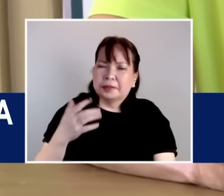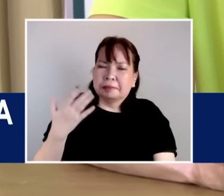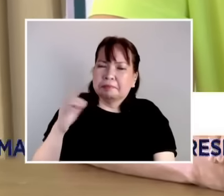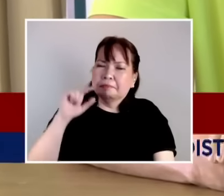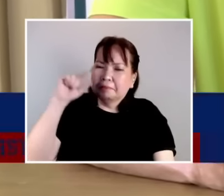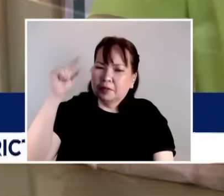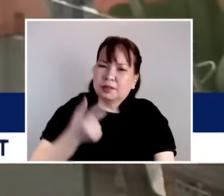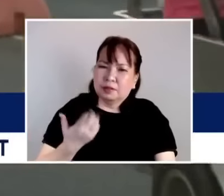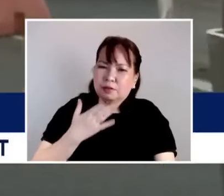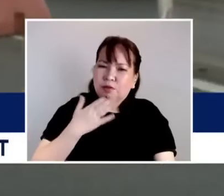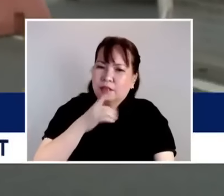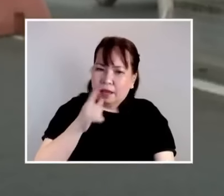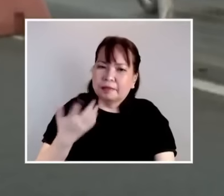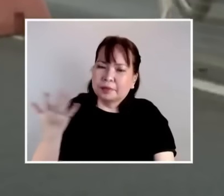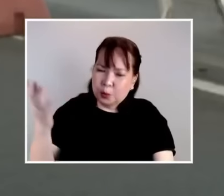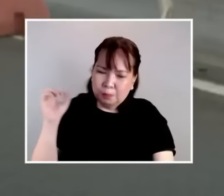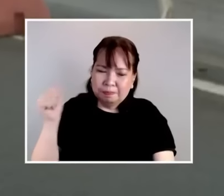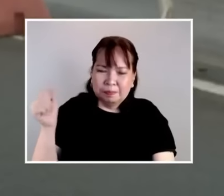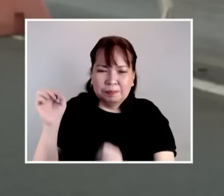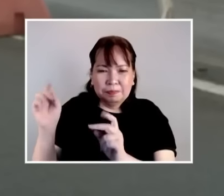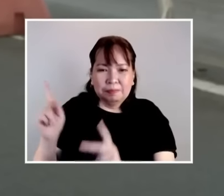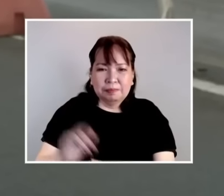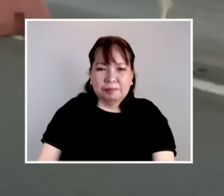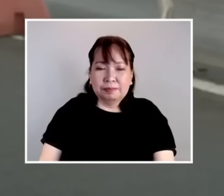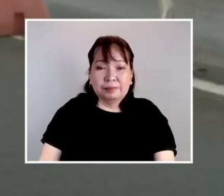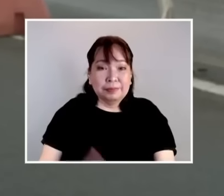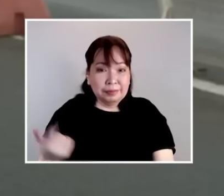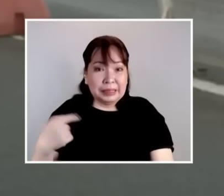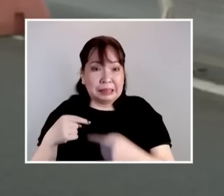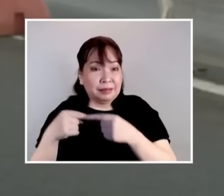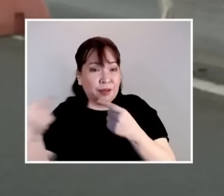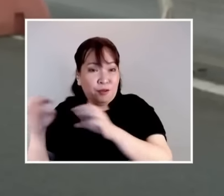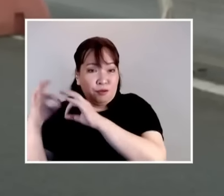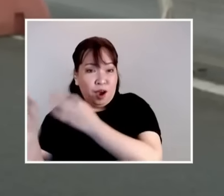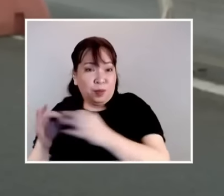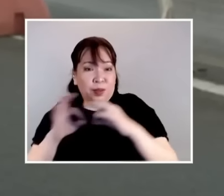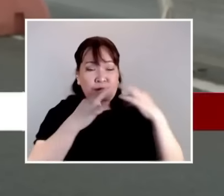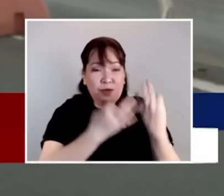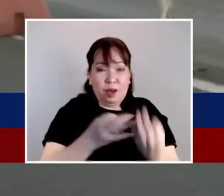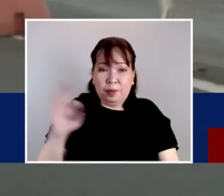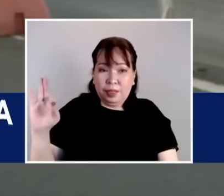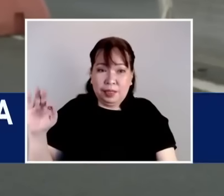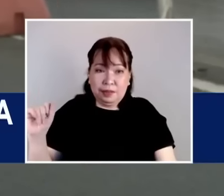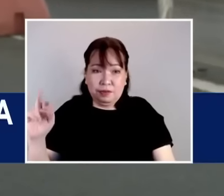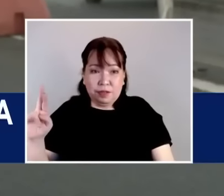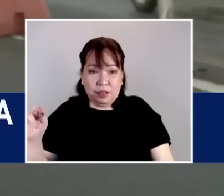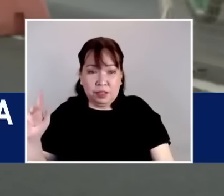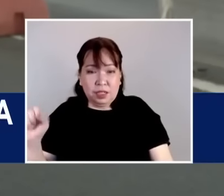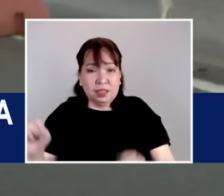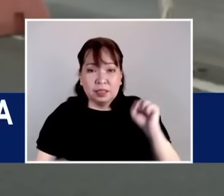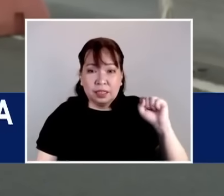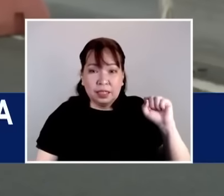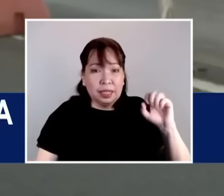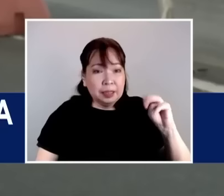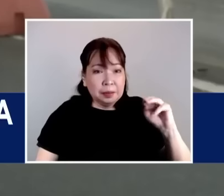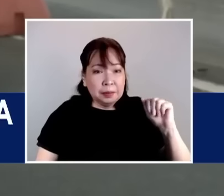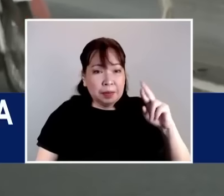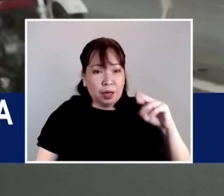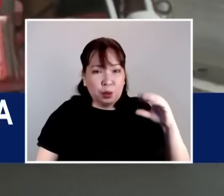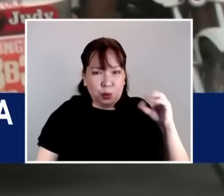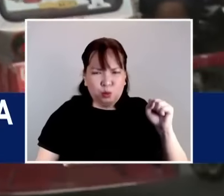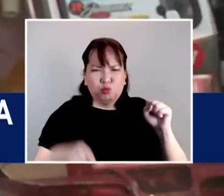and I wish him well. Labanan sa pagitan ng pamilya Marcos at pamilya Farinas ang eksena sa local elections dito sa